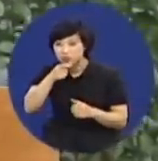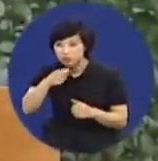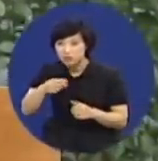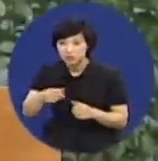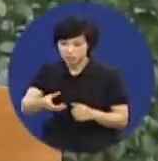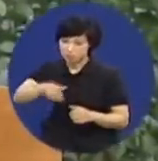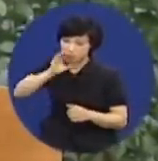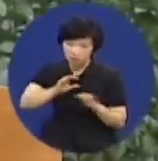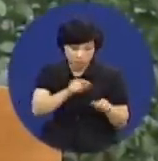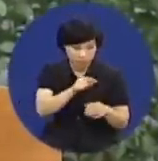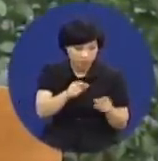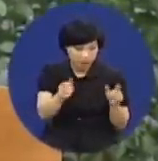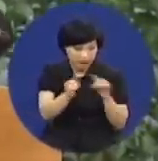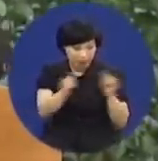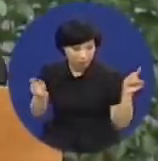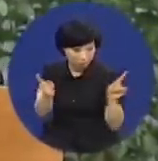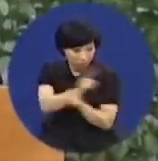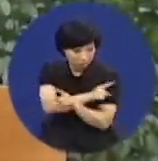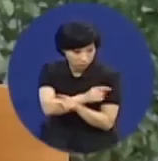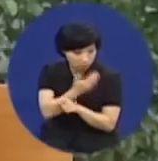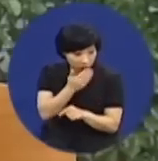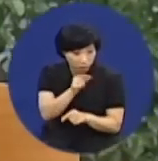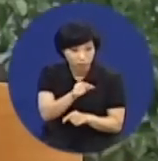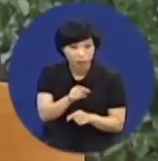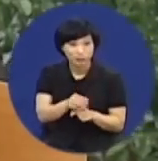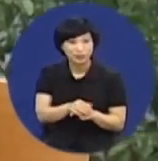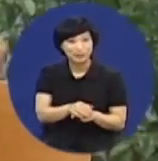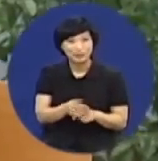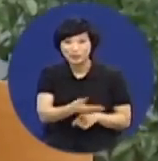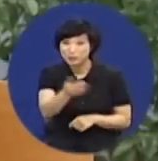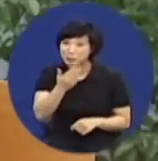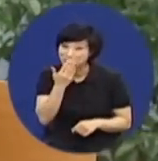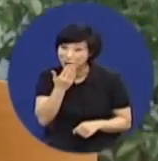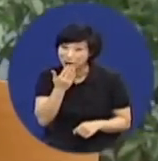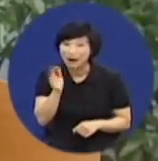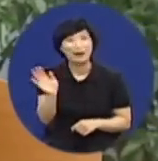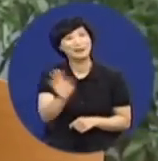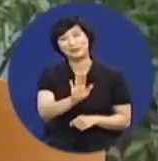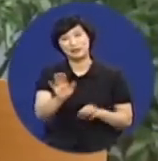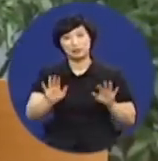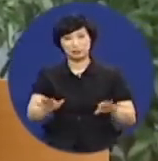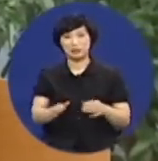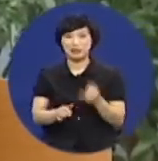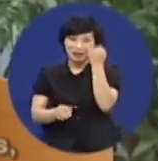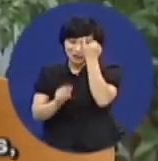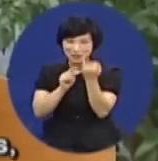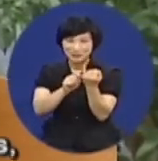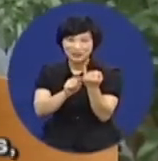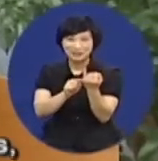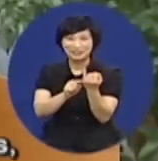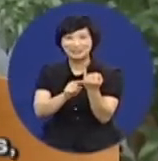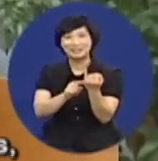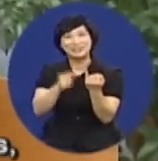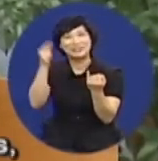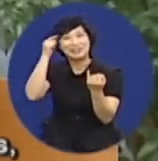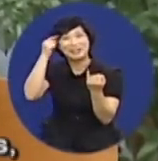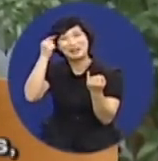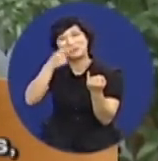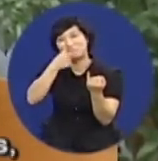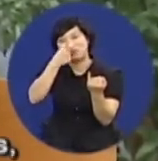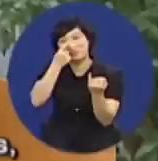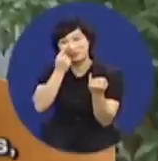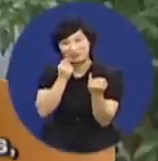ら話を聞くでしょうか？できないですね。ところがエヴァは、神は長い